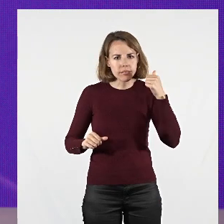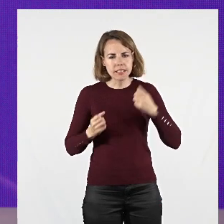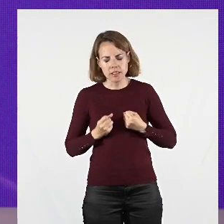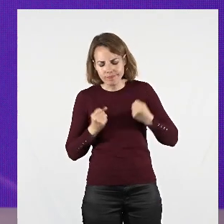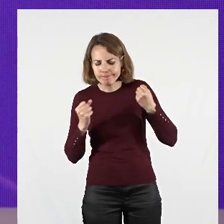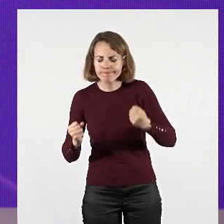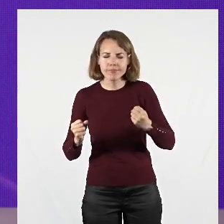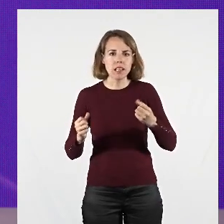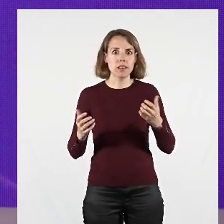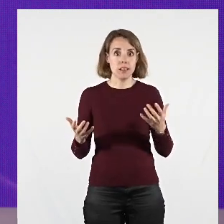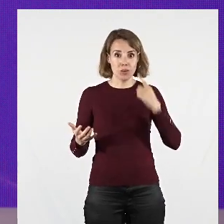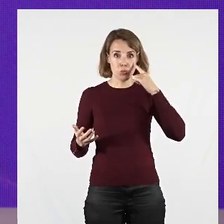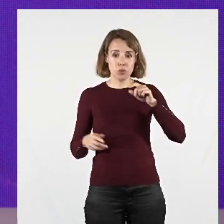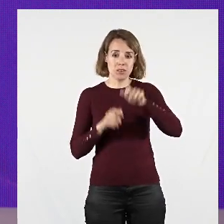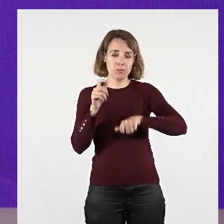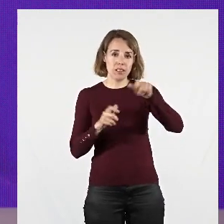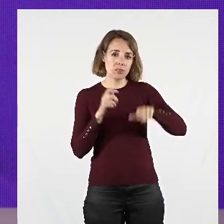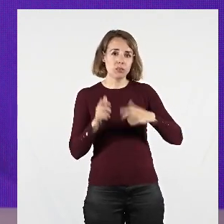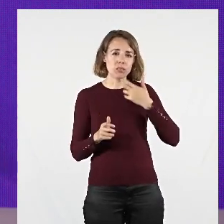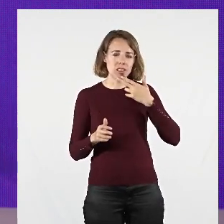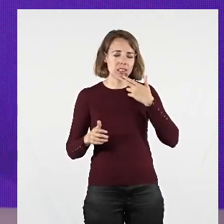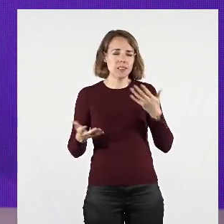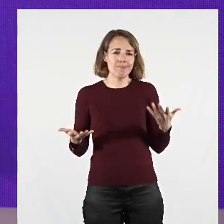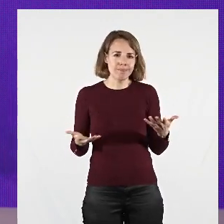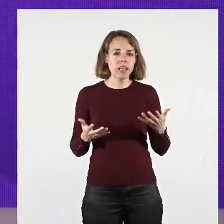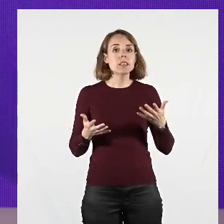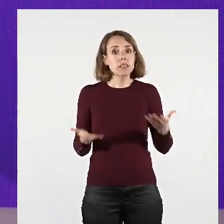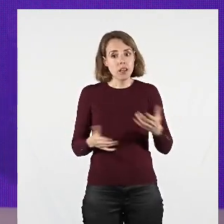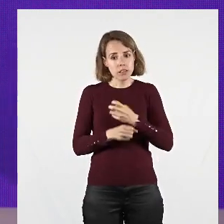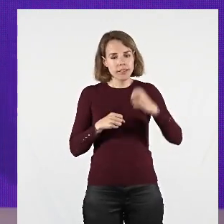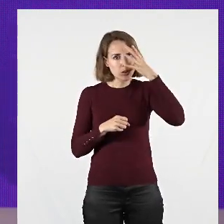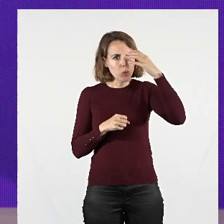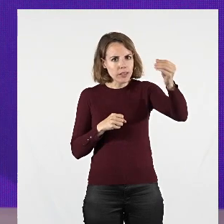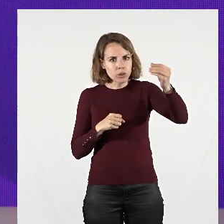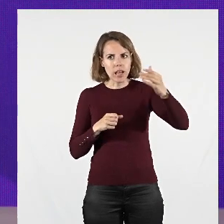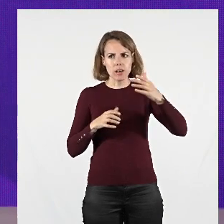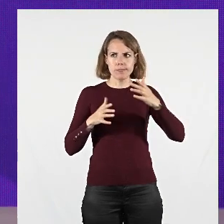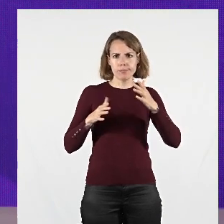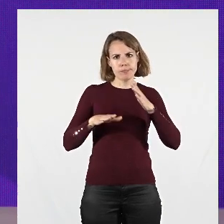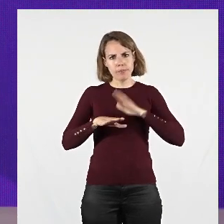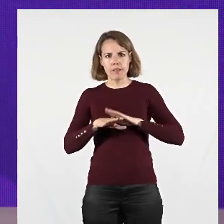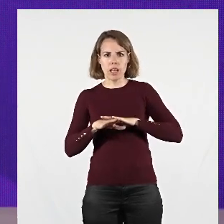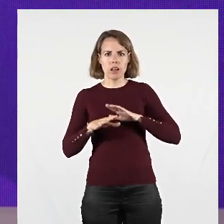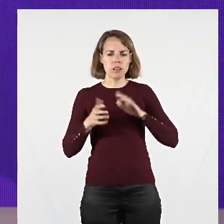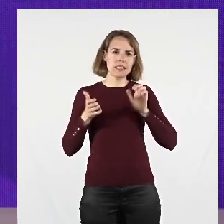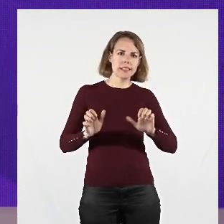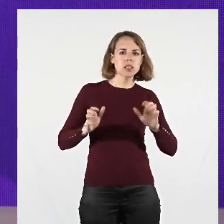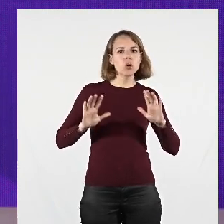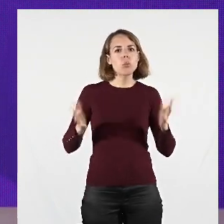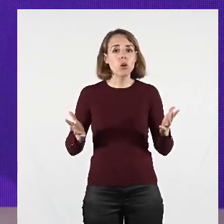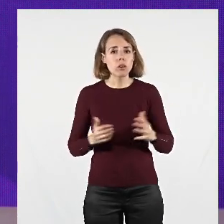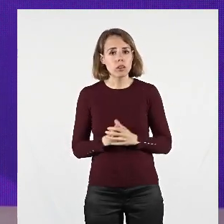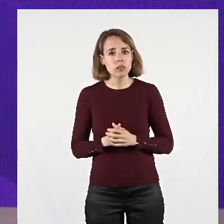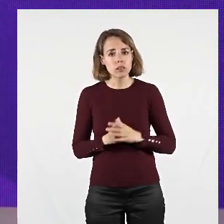des bénéficiaires. Comment mieux prévenir les risques professionnels et comment améliorer la qualité de vie au travail à travers ce type d'action? Quels leviers,